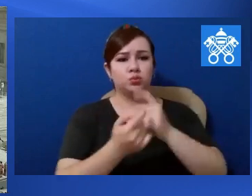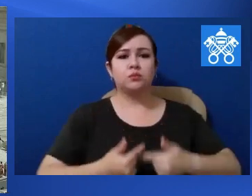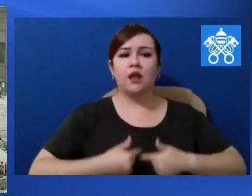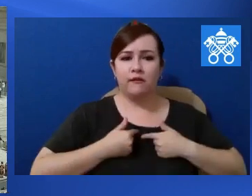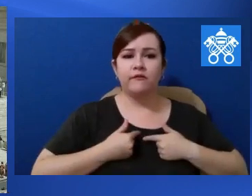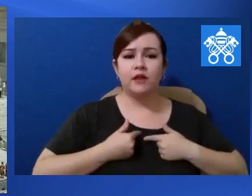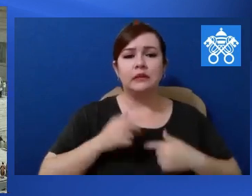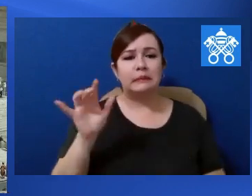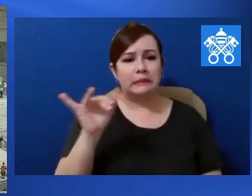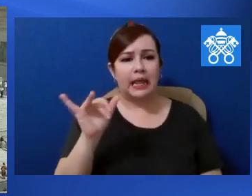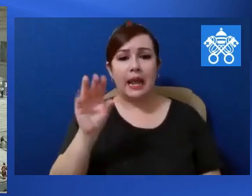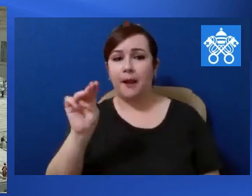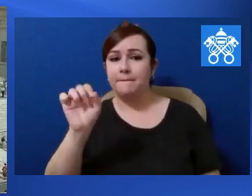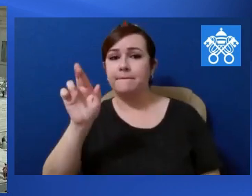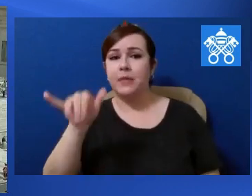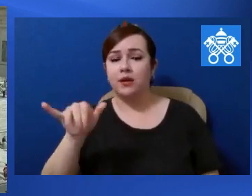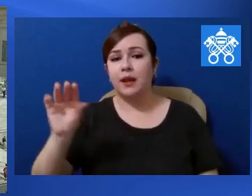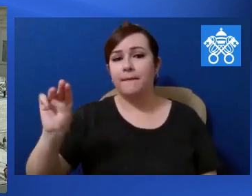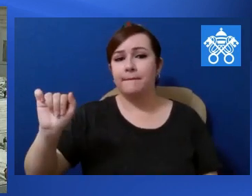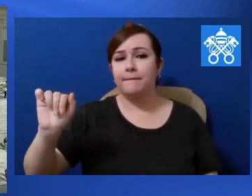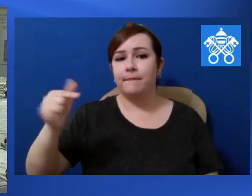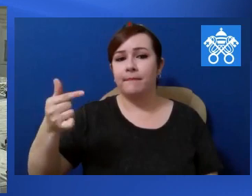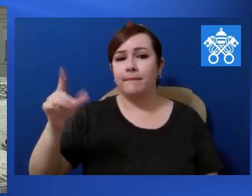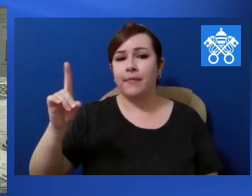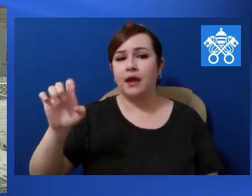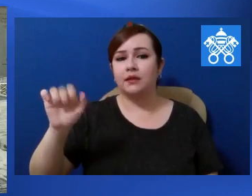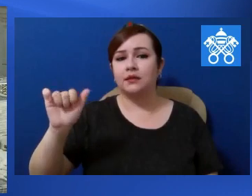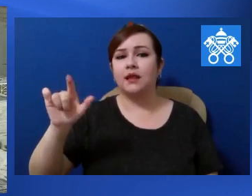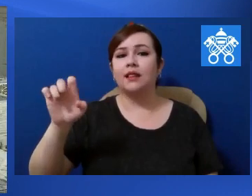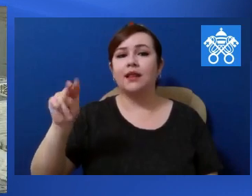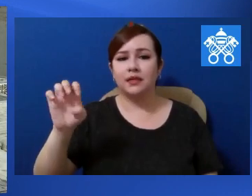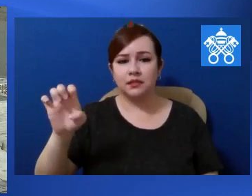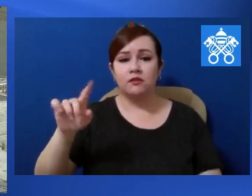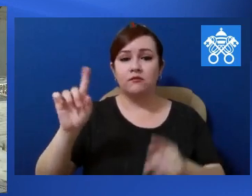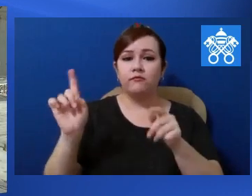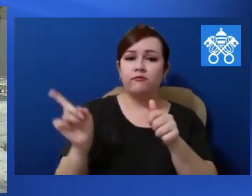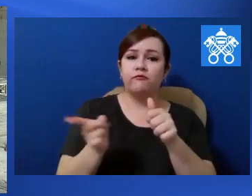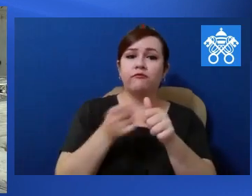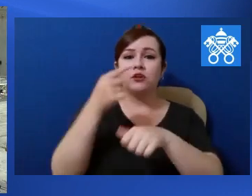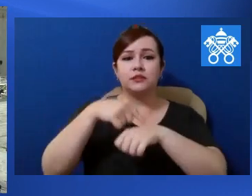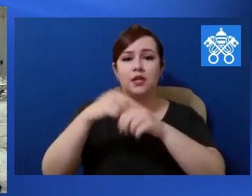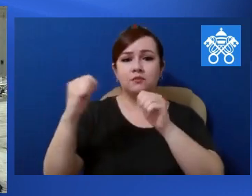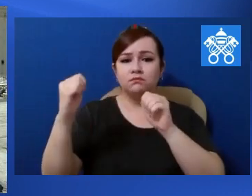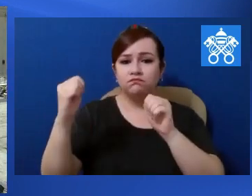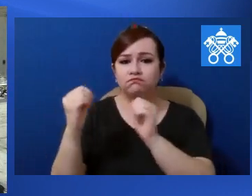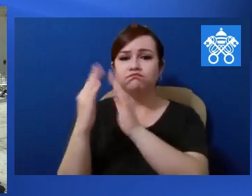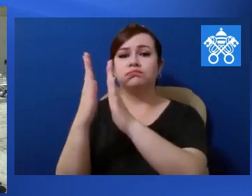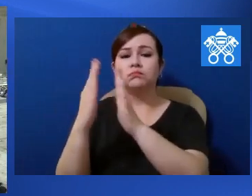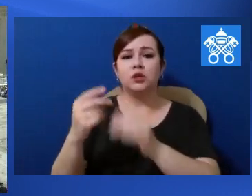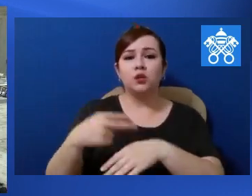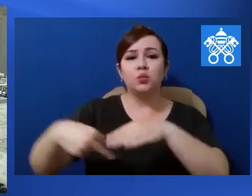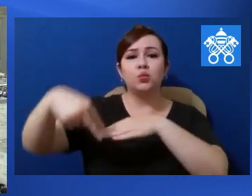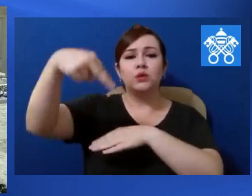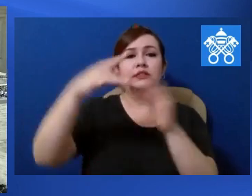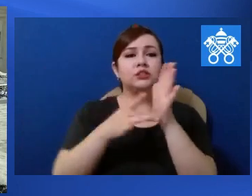essere lei pure inviata a diffondere la buona notizia e ad attrarre altri all'incontro